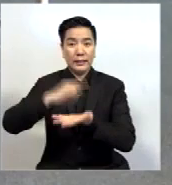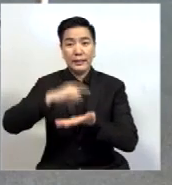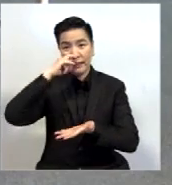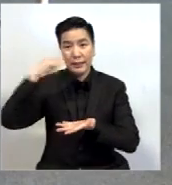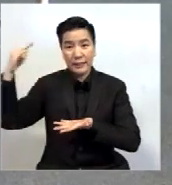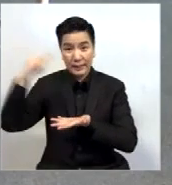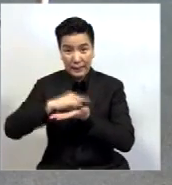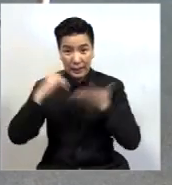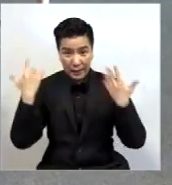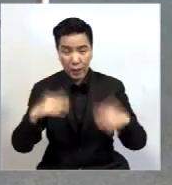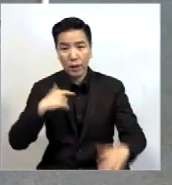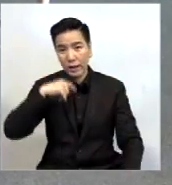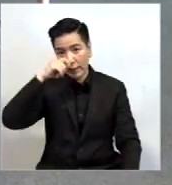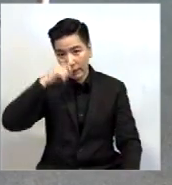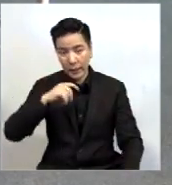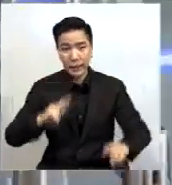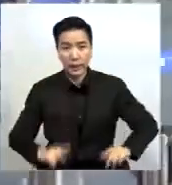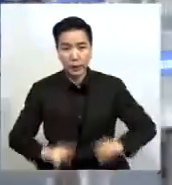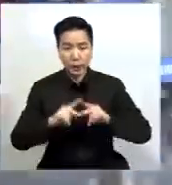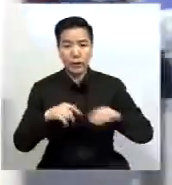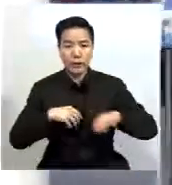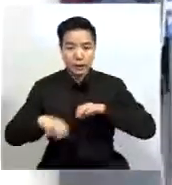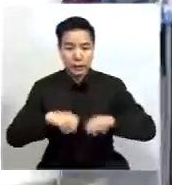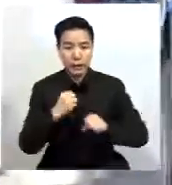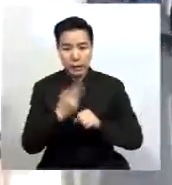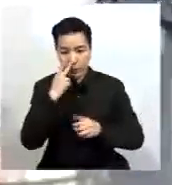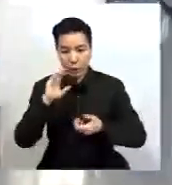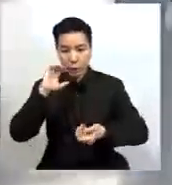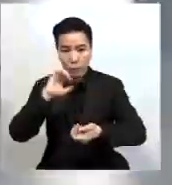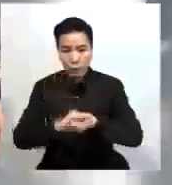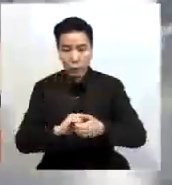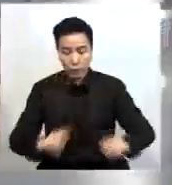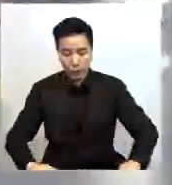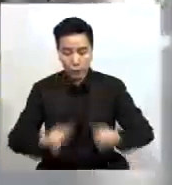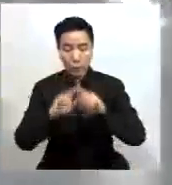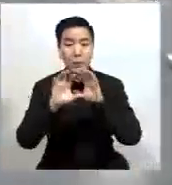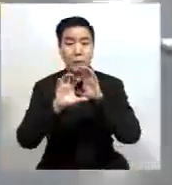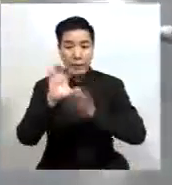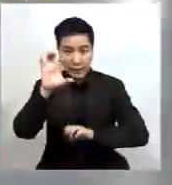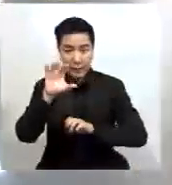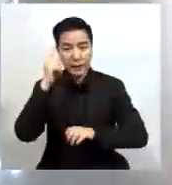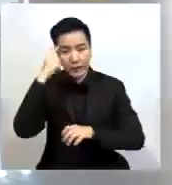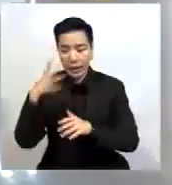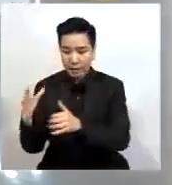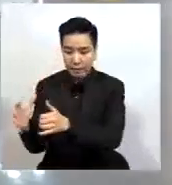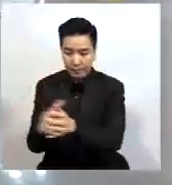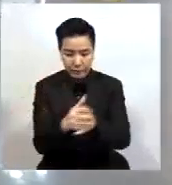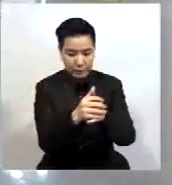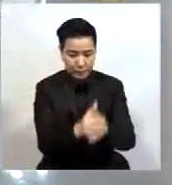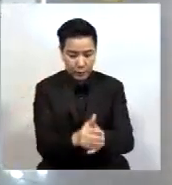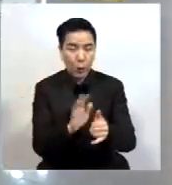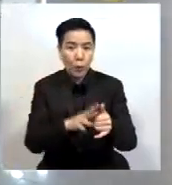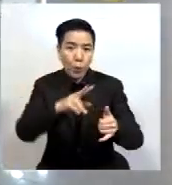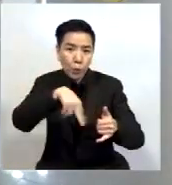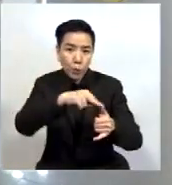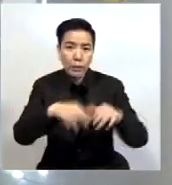คะกระทรวงสาธารณสุขของไทยก็จะเริ่มดำเนินการโดยเป็นความร่วมมือกับกระทรวงมหาดไทยในการกักตัวกลุ่มแรงง